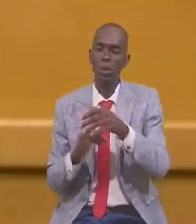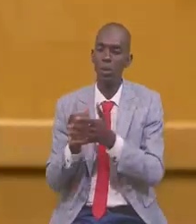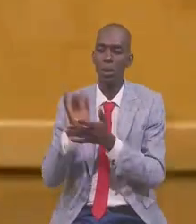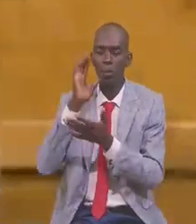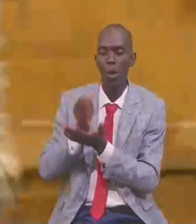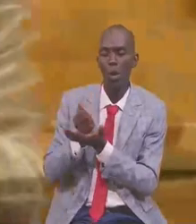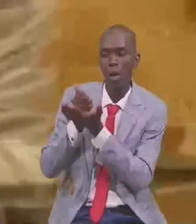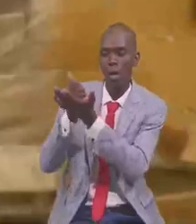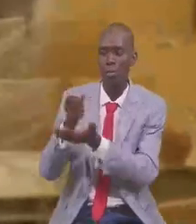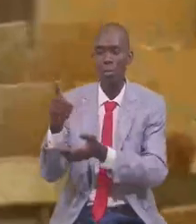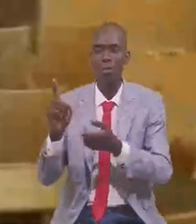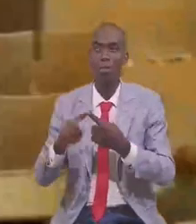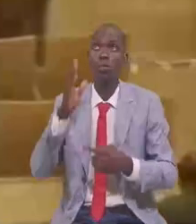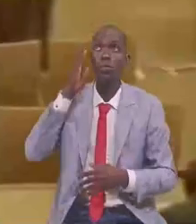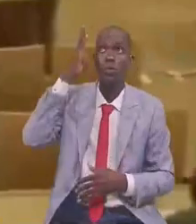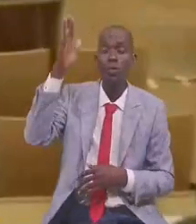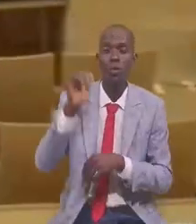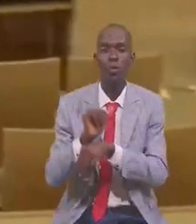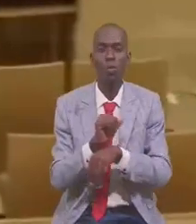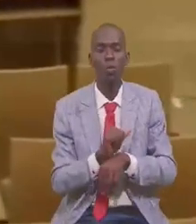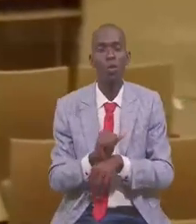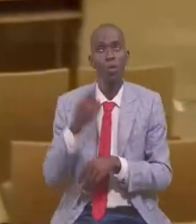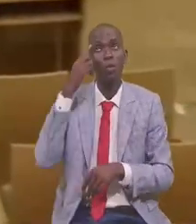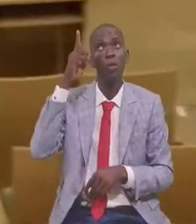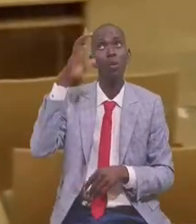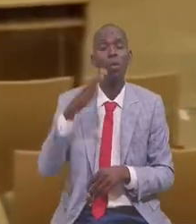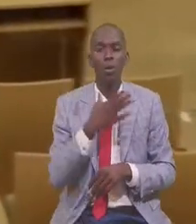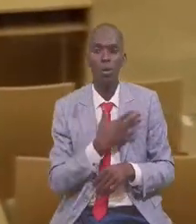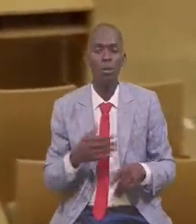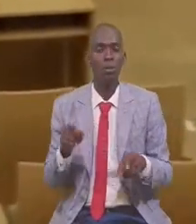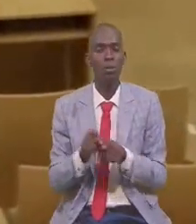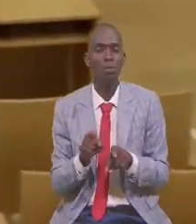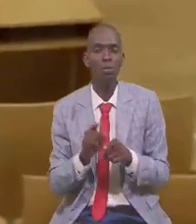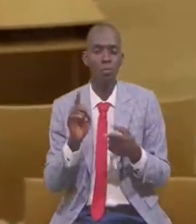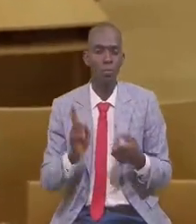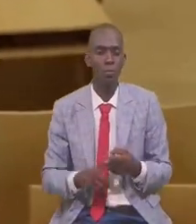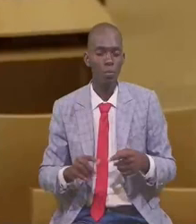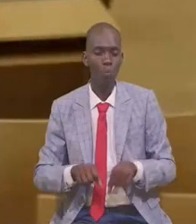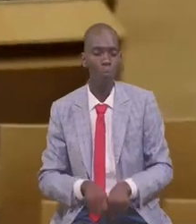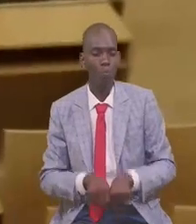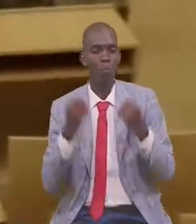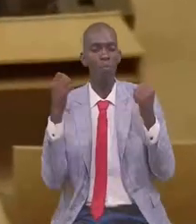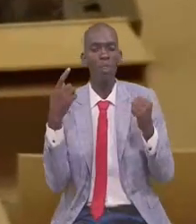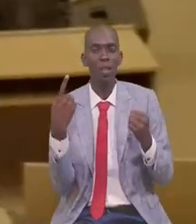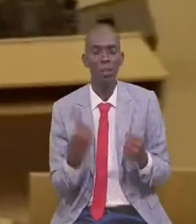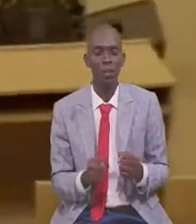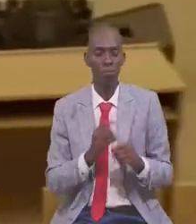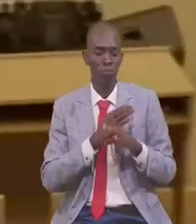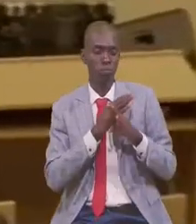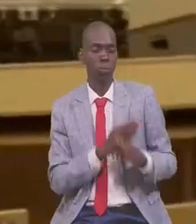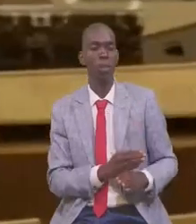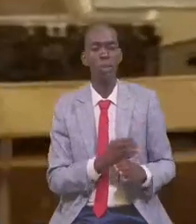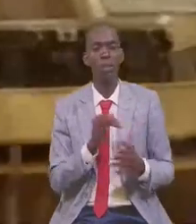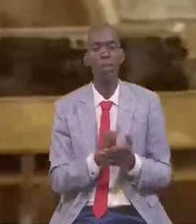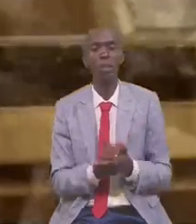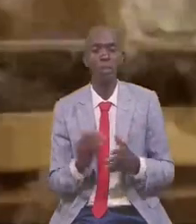aller dans leur engagement futur. Et ils doivent aussi briser les barrières et les ponts qui les séparent et qui